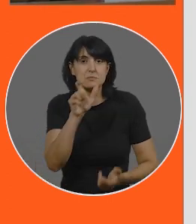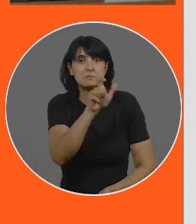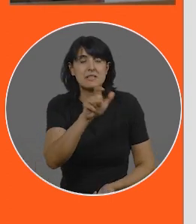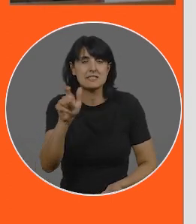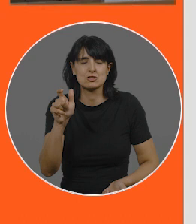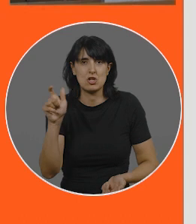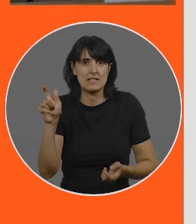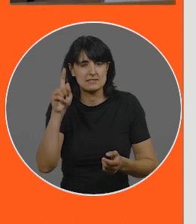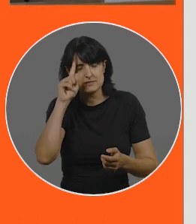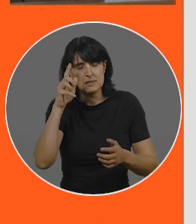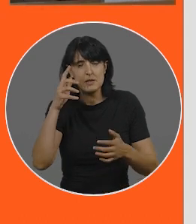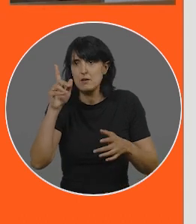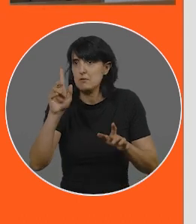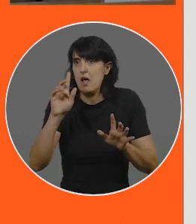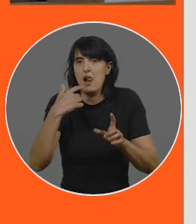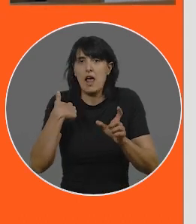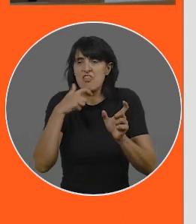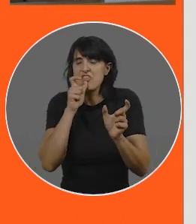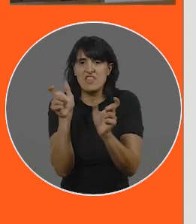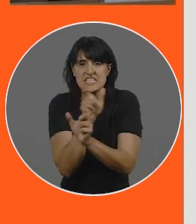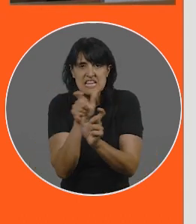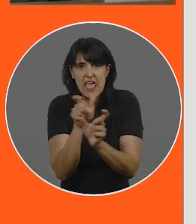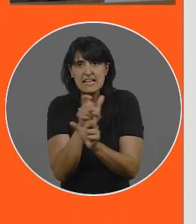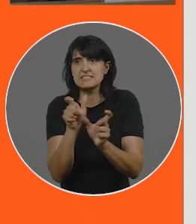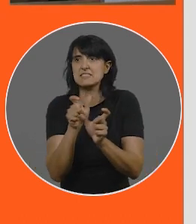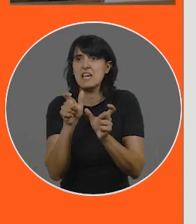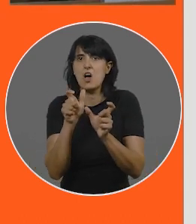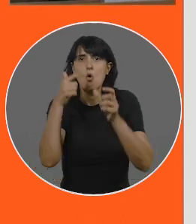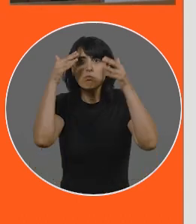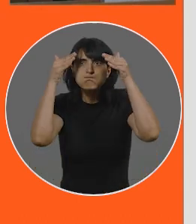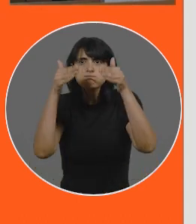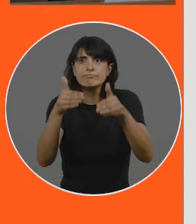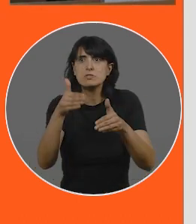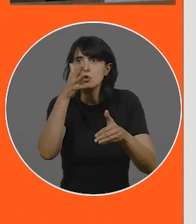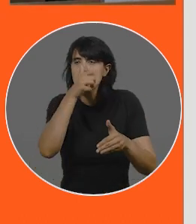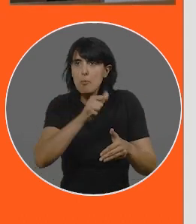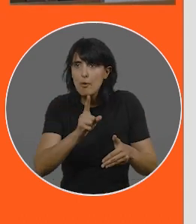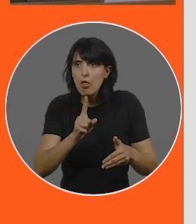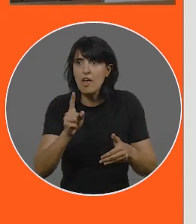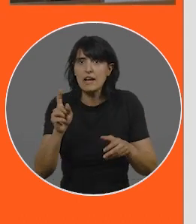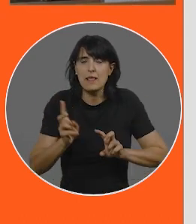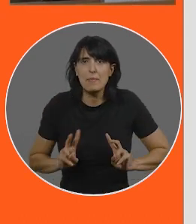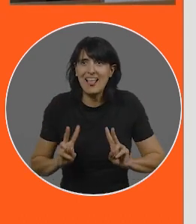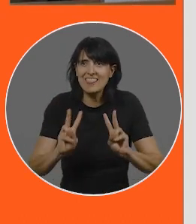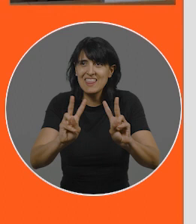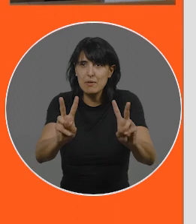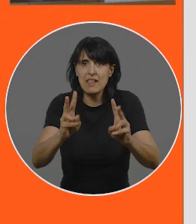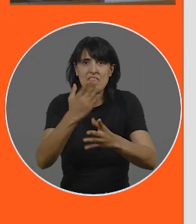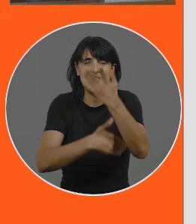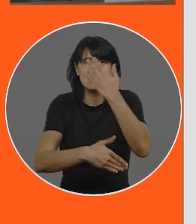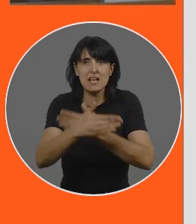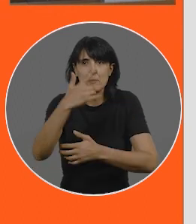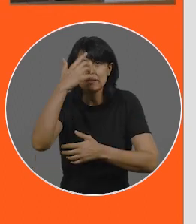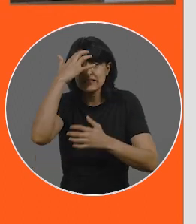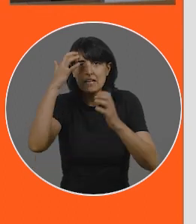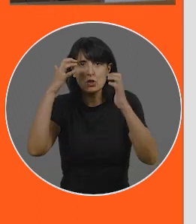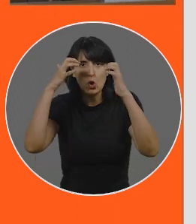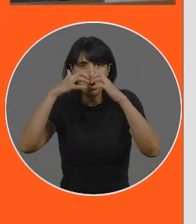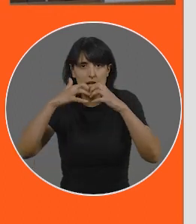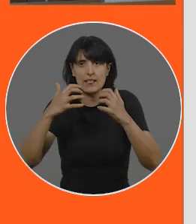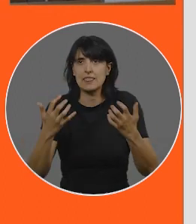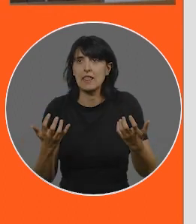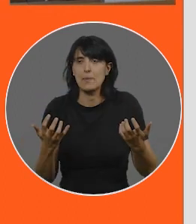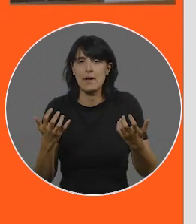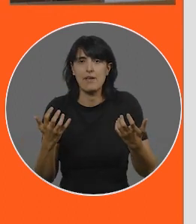Doncs els usuaris que tenen epilèpsia, que tenen dislèxia, que tenen dèficit d'atenció per hiperactivitat, que tenen discapacitat cognitiva, són els